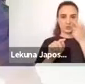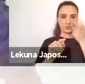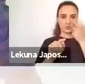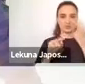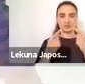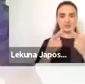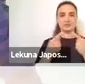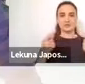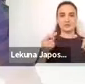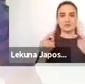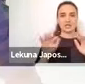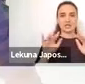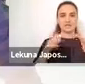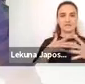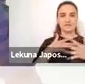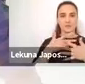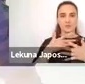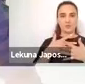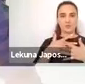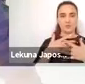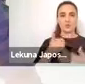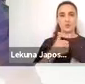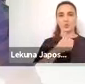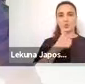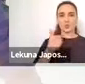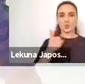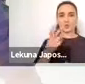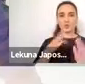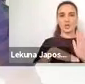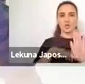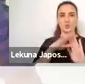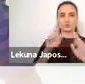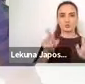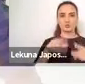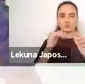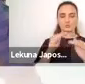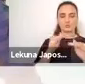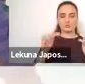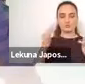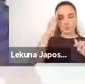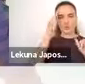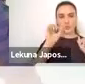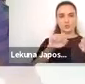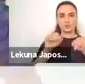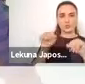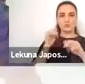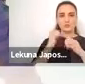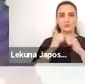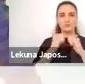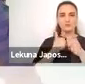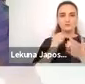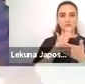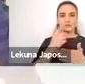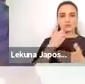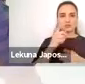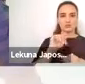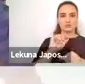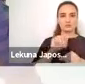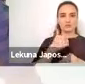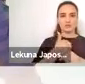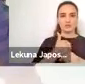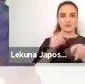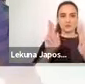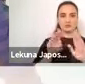სხვადასხვა აქტივობებს, ასე ვთქვათ, როგორ გააუმჯობესოს ბავშვმა ეს უნარები, ყოველთვის არის ერთი და მთავარი წესი. ეს უნდა